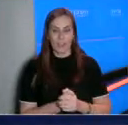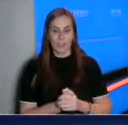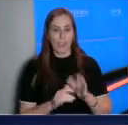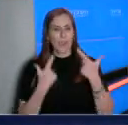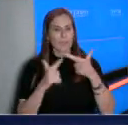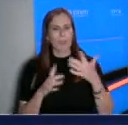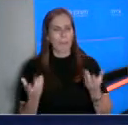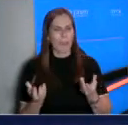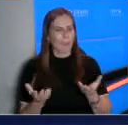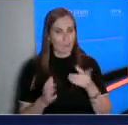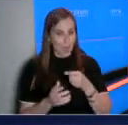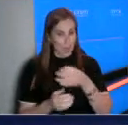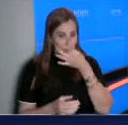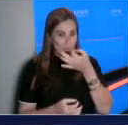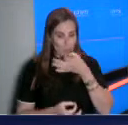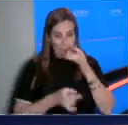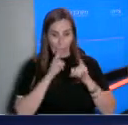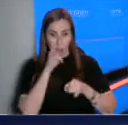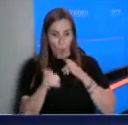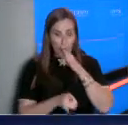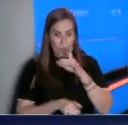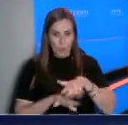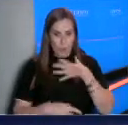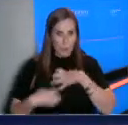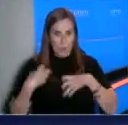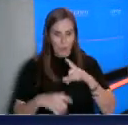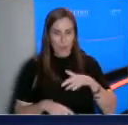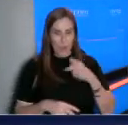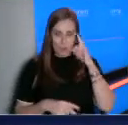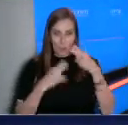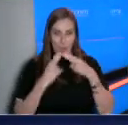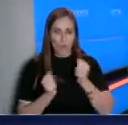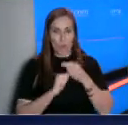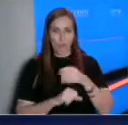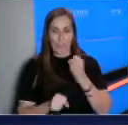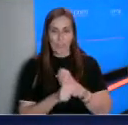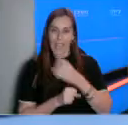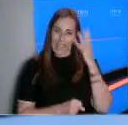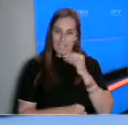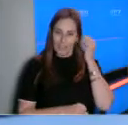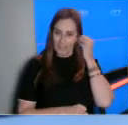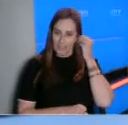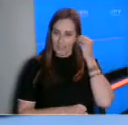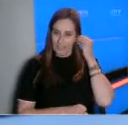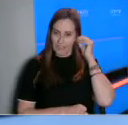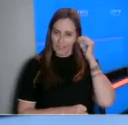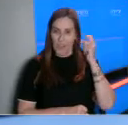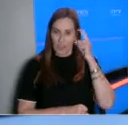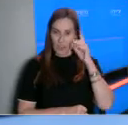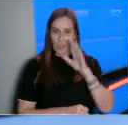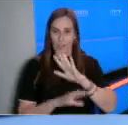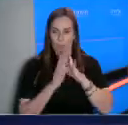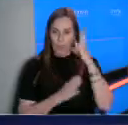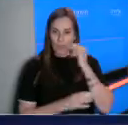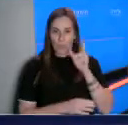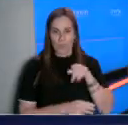תסביר לי מה הקטע שלך. כאילו מה, את שואלת אנשים שאלות ומתסכלת אותן כשהם לא יודעים את התשובות, או שאת עושה להם פן? אני חושבת שבכל כיף